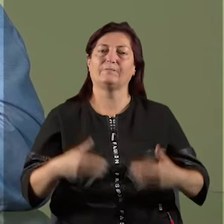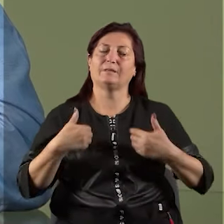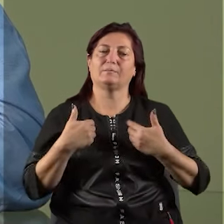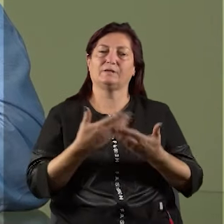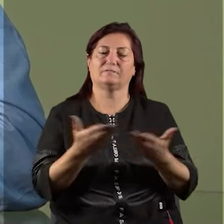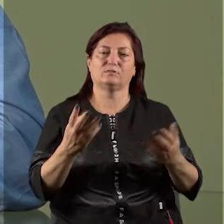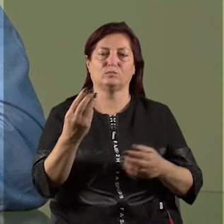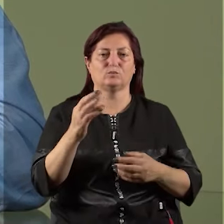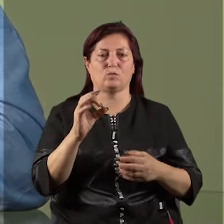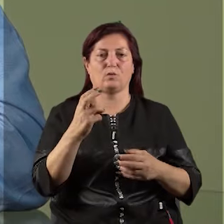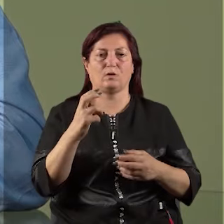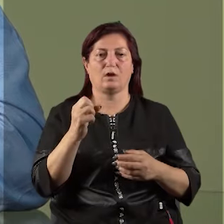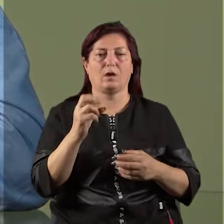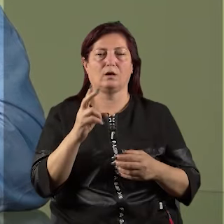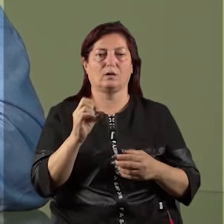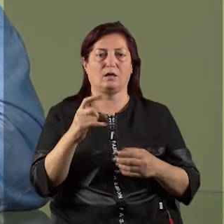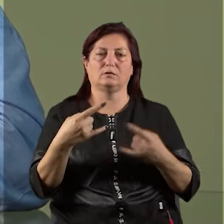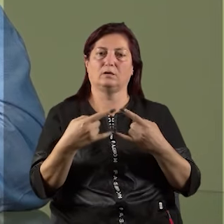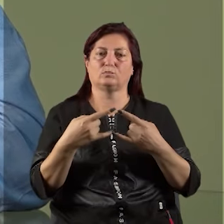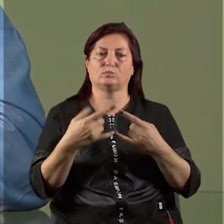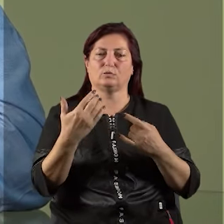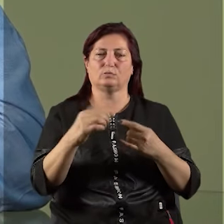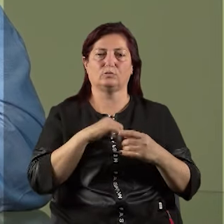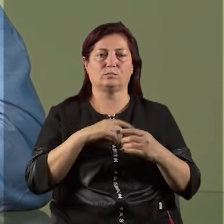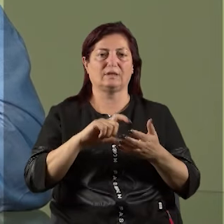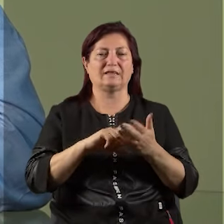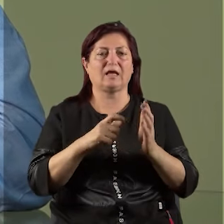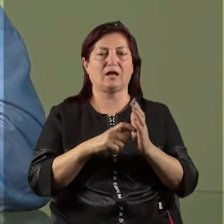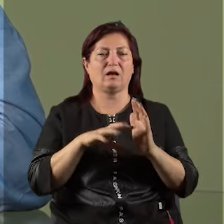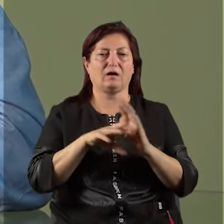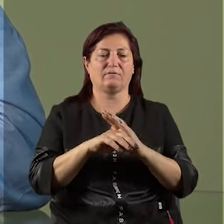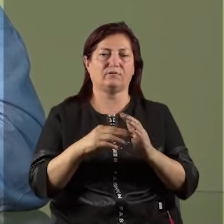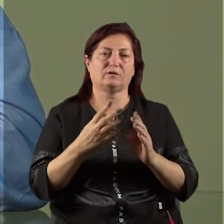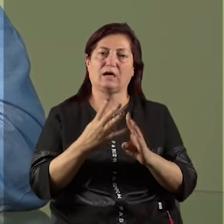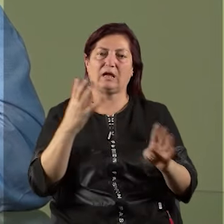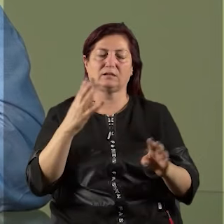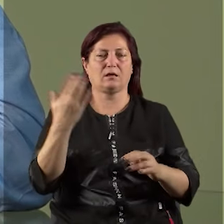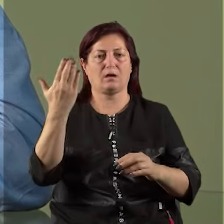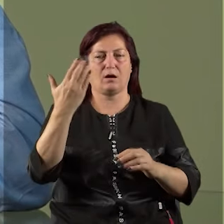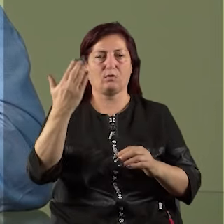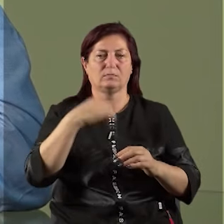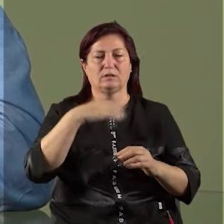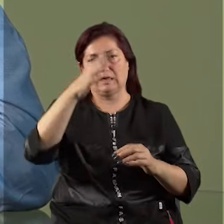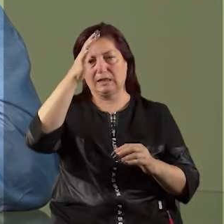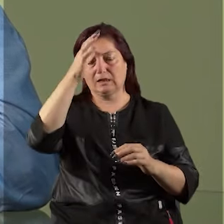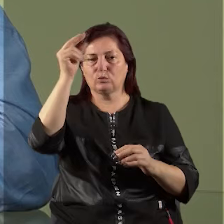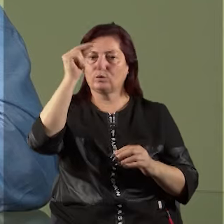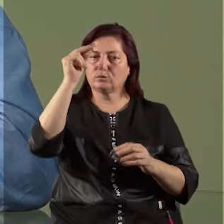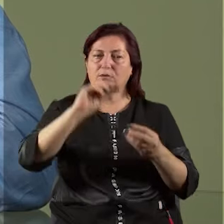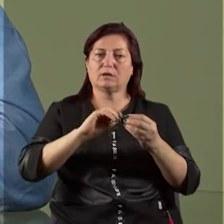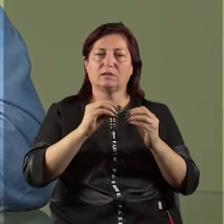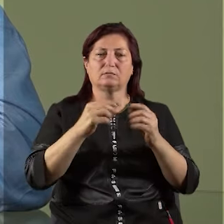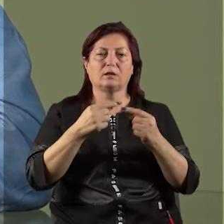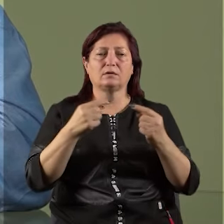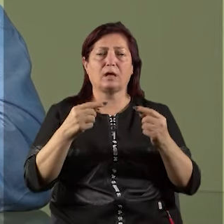Բարև ձեզ։ Շահակաթերոս տնկերության եթերում տաղավարում շարքի հերթական հաղորդումն է եւ մենք շարունակում ենք քննարկել մեր գիտության կրթության խնդիրները